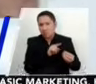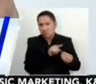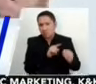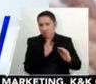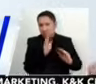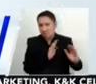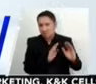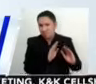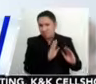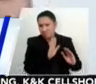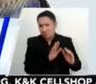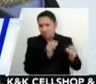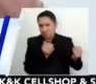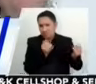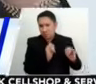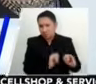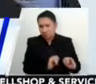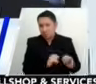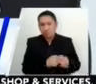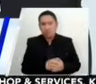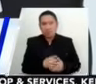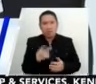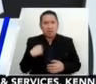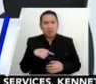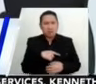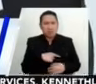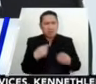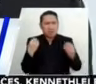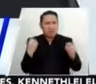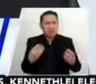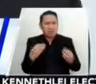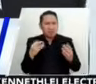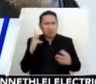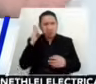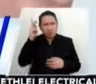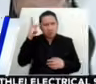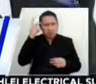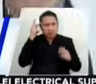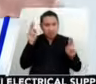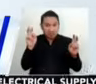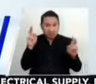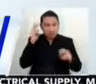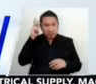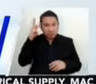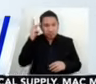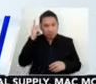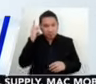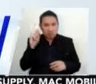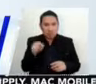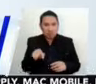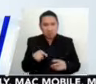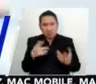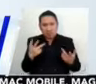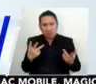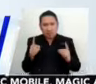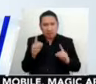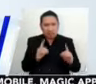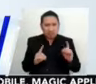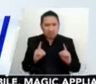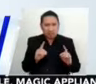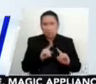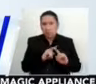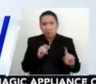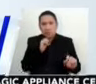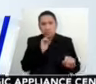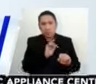ng mga political, wag magalit sa akin, circus, no? Hindi kami nakikialam. Tahimik lang